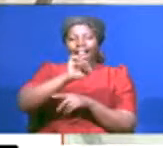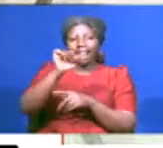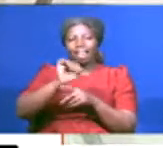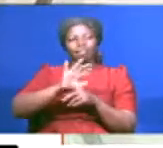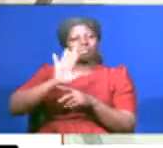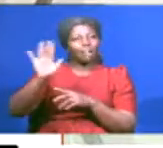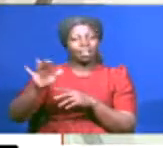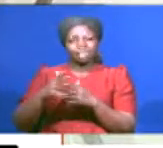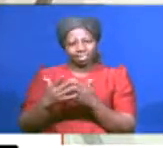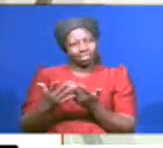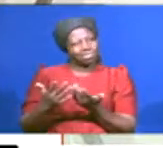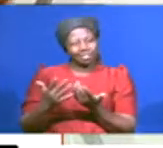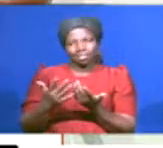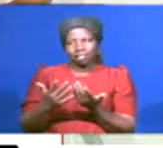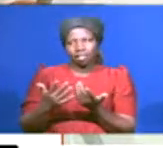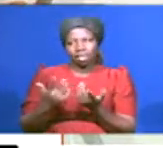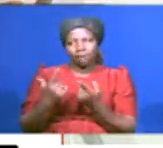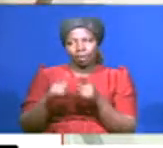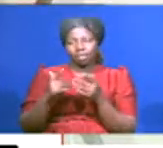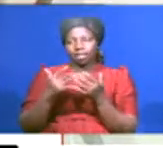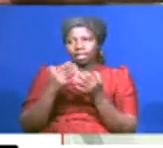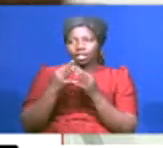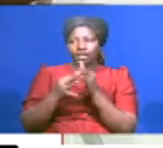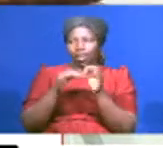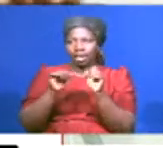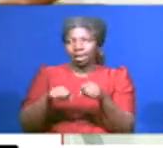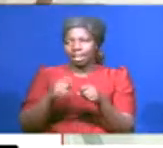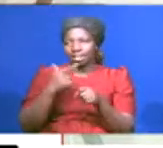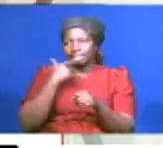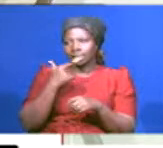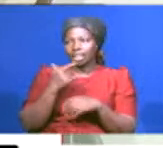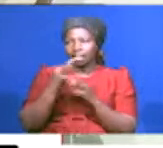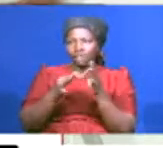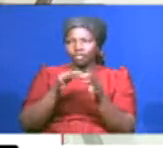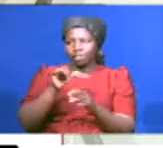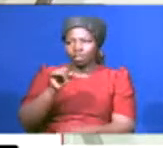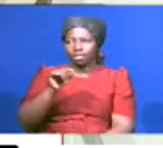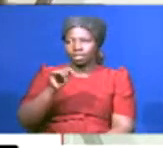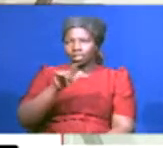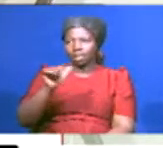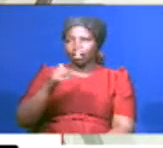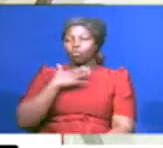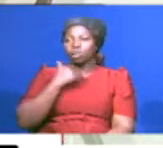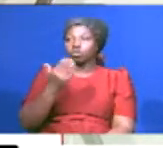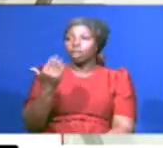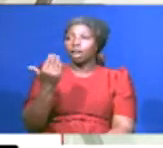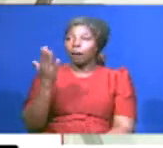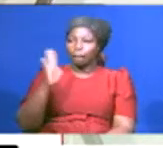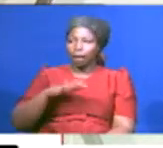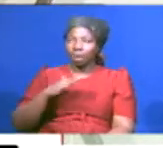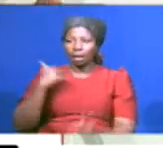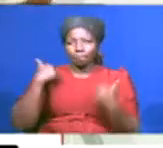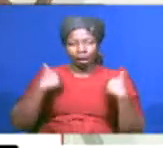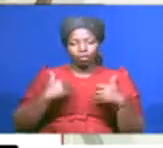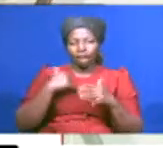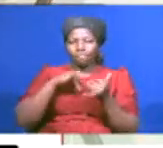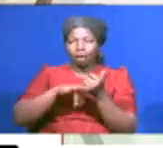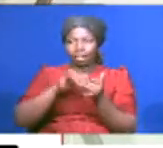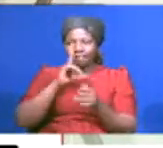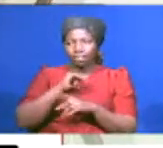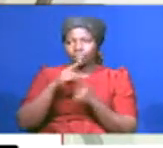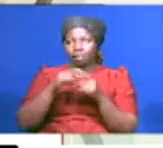know. Lakini sasa ikiwa naweza kusema tu kama Stella anataka kurudi kwangu, mimi nimeshaoa, lakini kama